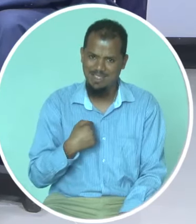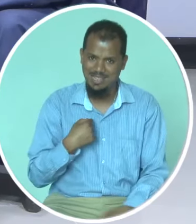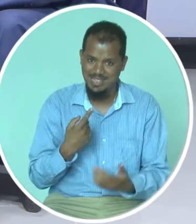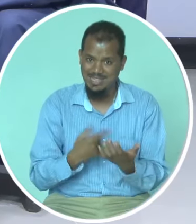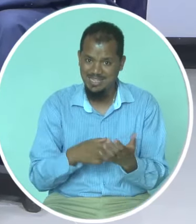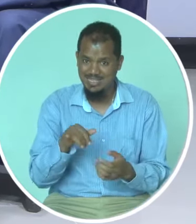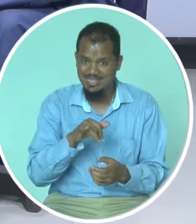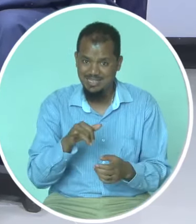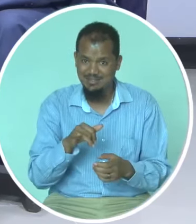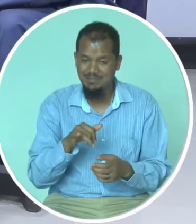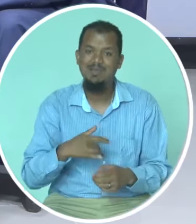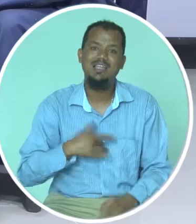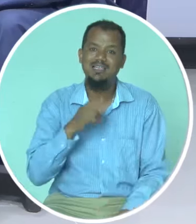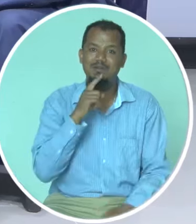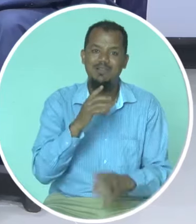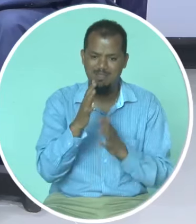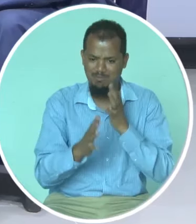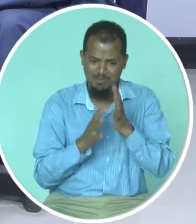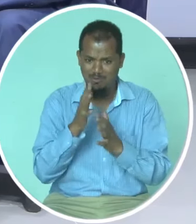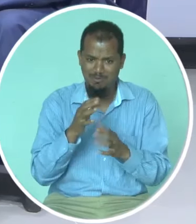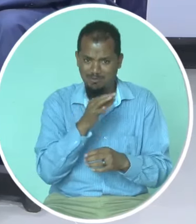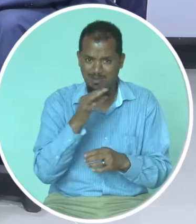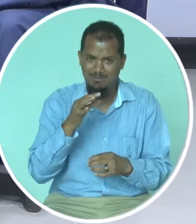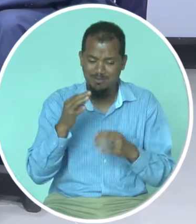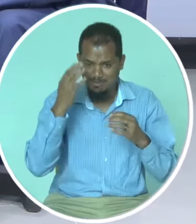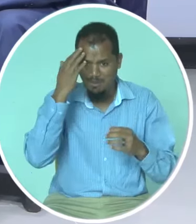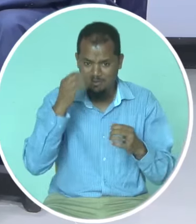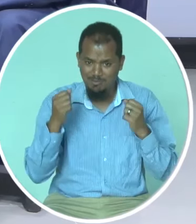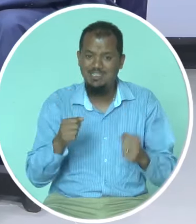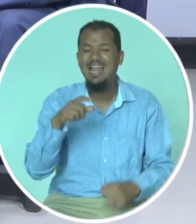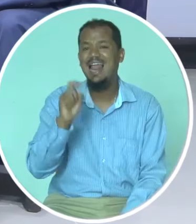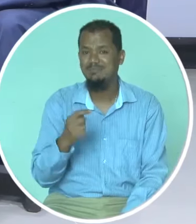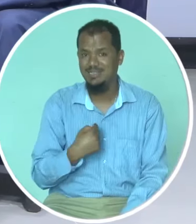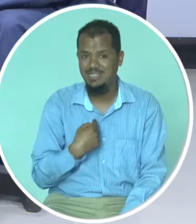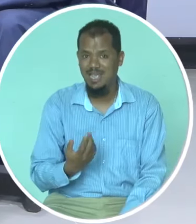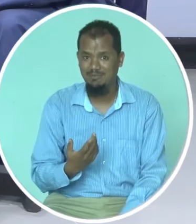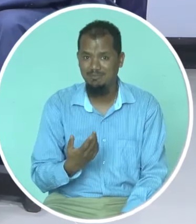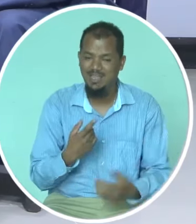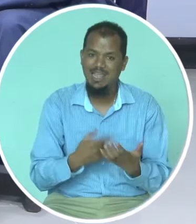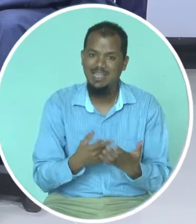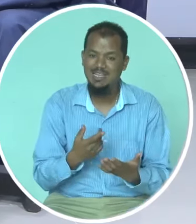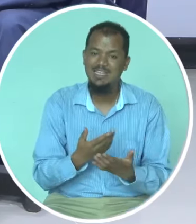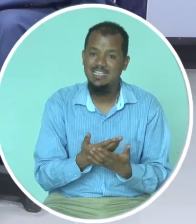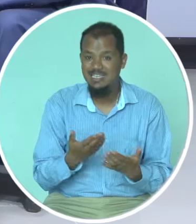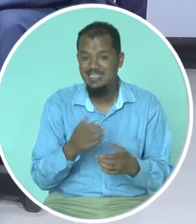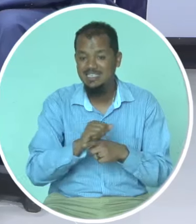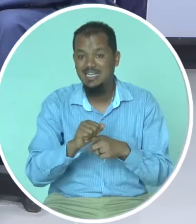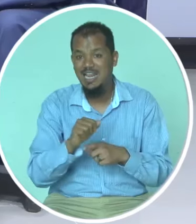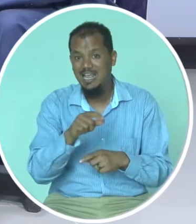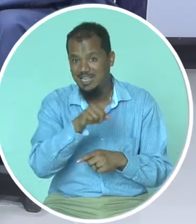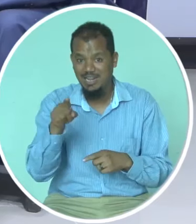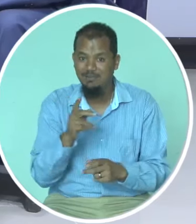አይነት ስሜት እየተሰማኝ ነው። የምልክት ቋንቋ በደንበኛ ማወቅ መቻል አለብንና ይሄንን እንግዲህ ስልጠና